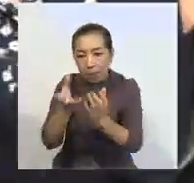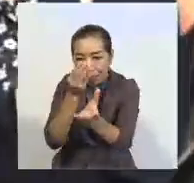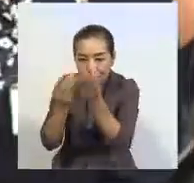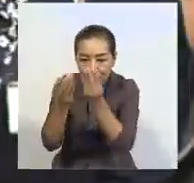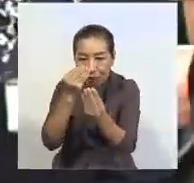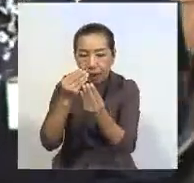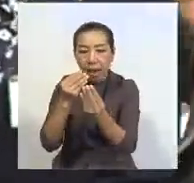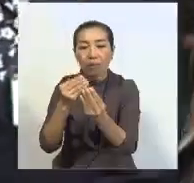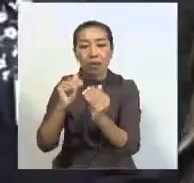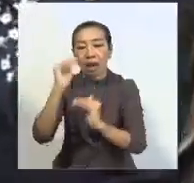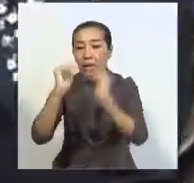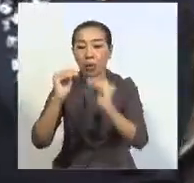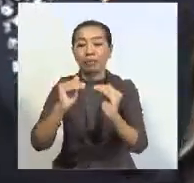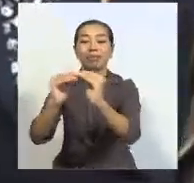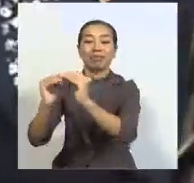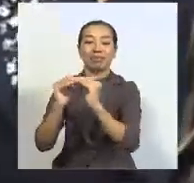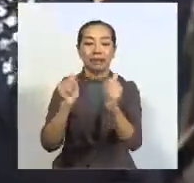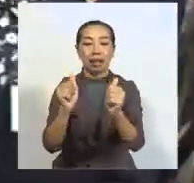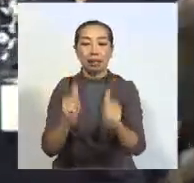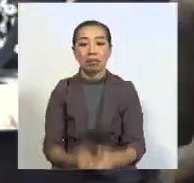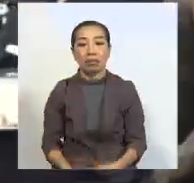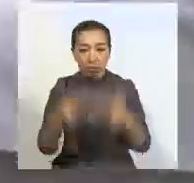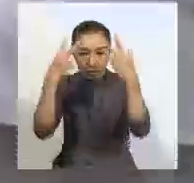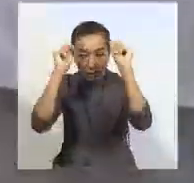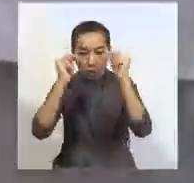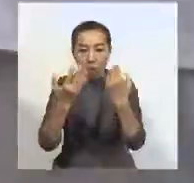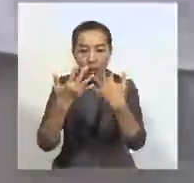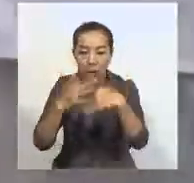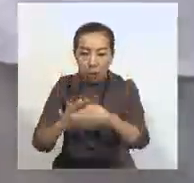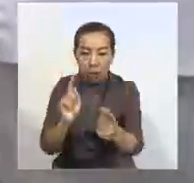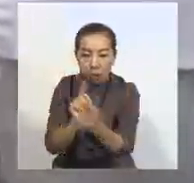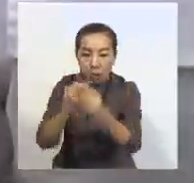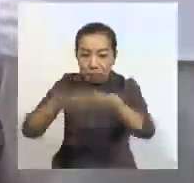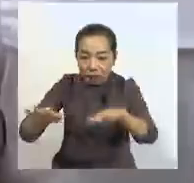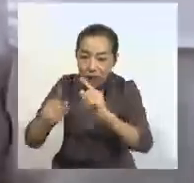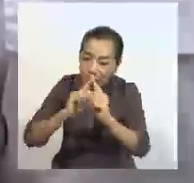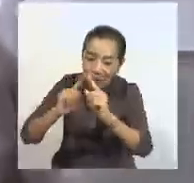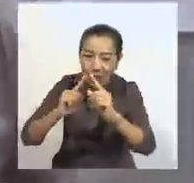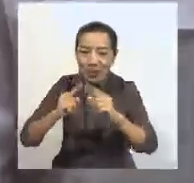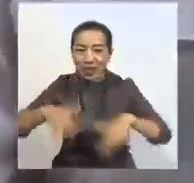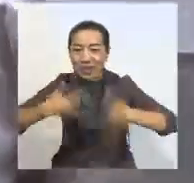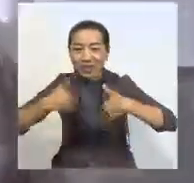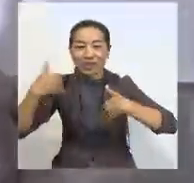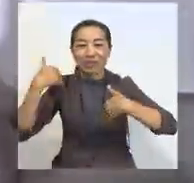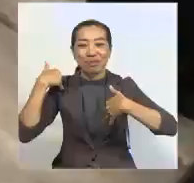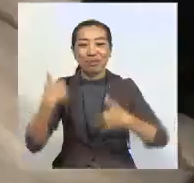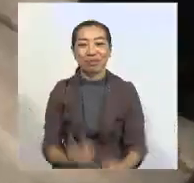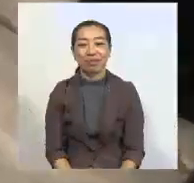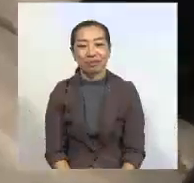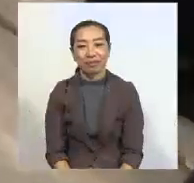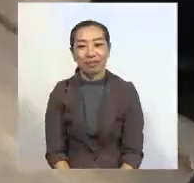ความเหลื่อมล้ำทางการศึกษาค่ะโดยนายกรัฐมนตรีก็ยังไปร่วมพูดคุยกับเด็กนักเรียนอย่างสนุกสนานด้วยค่ะ